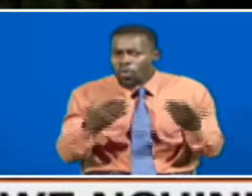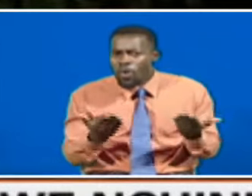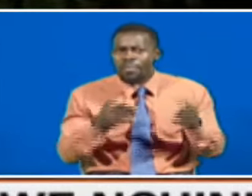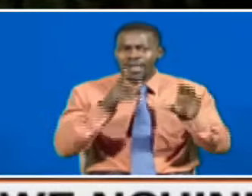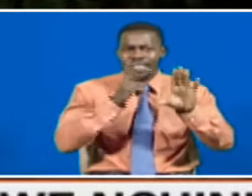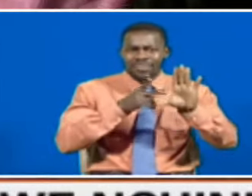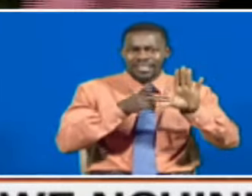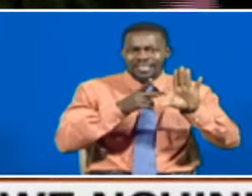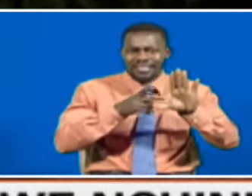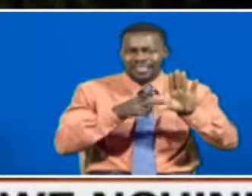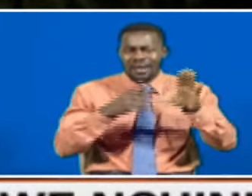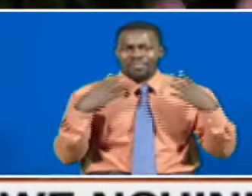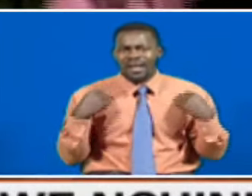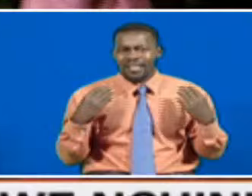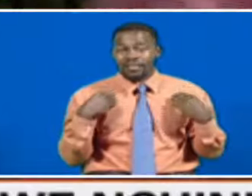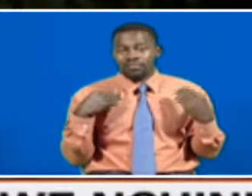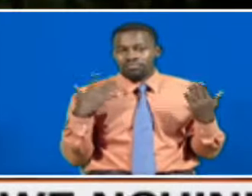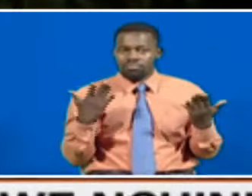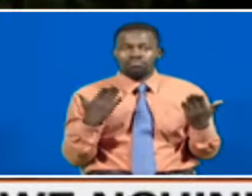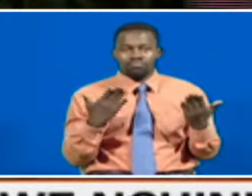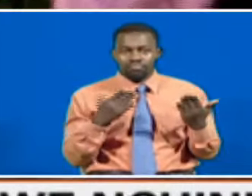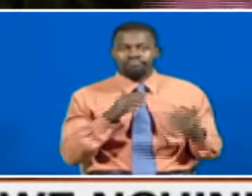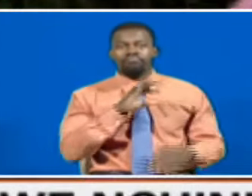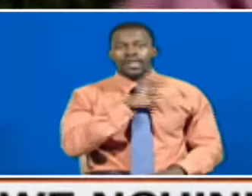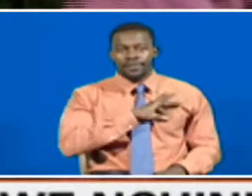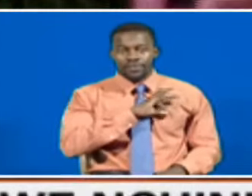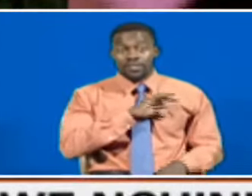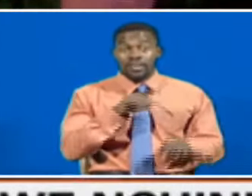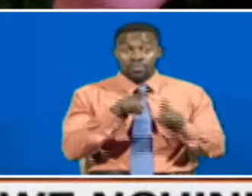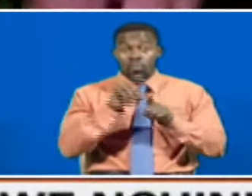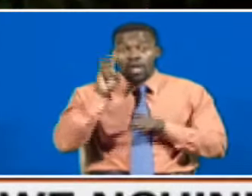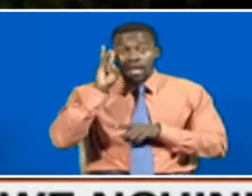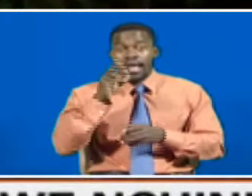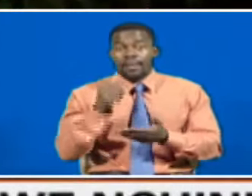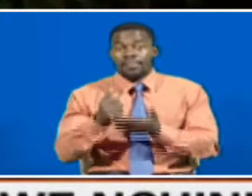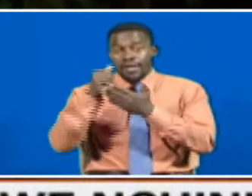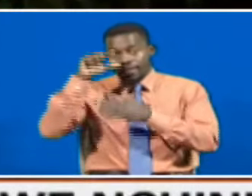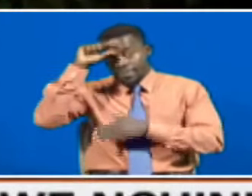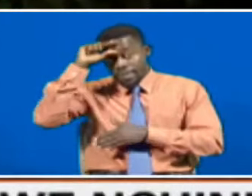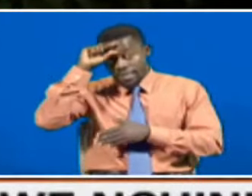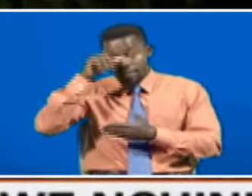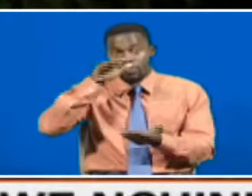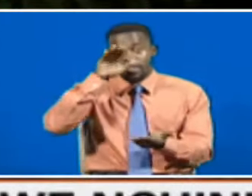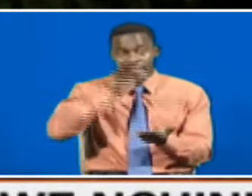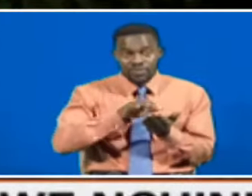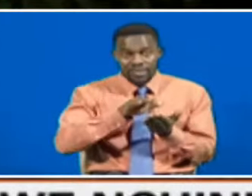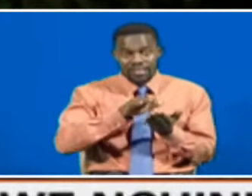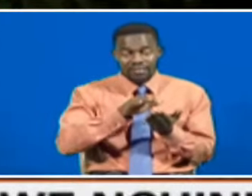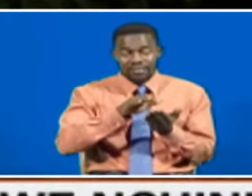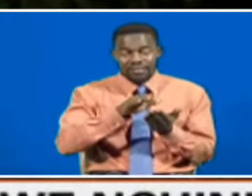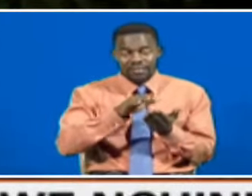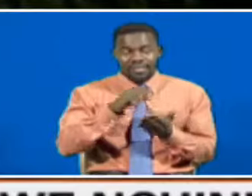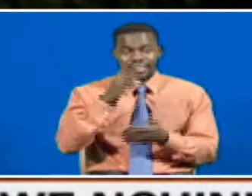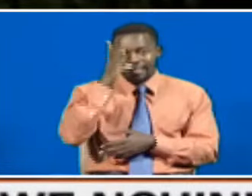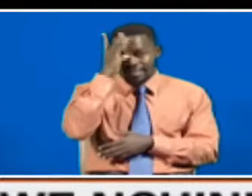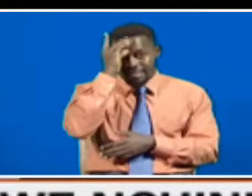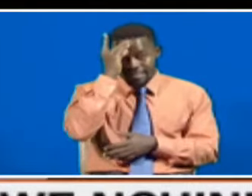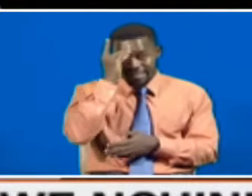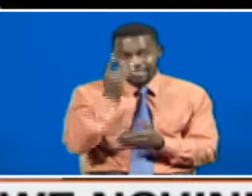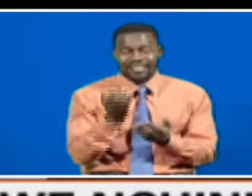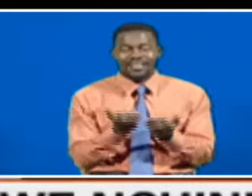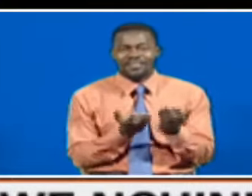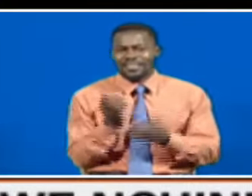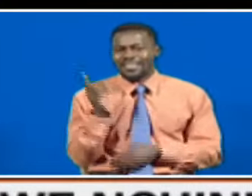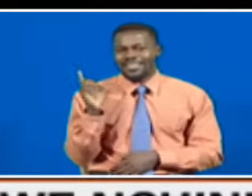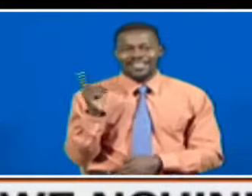physical exercise, tutasaidia the government to bring the disease burden chini. Asante sana, ni mwanamke ngangari